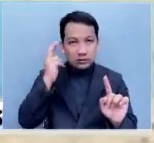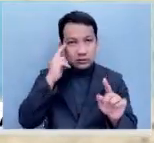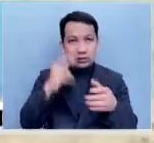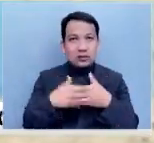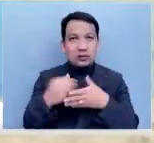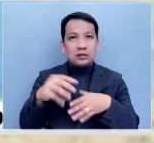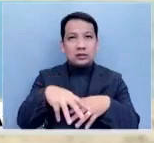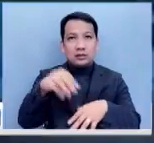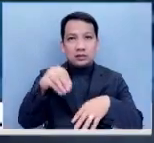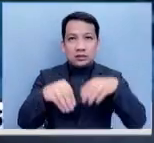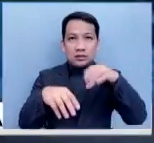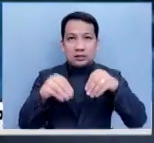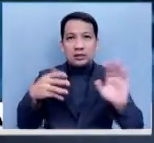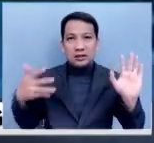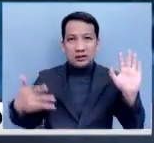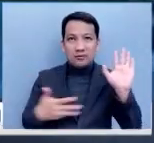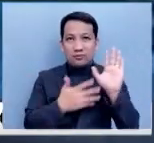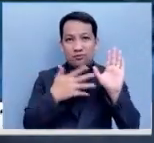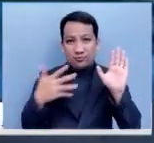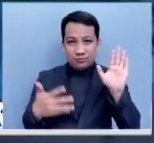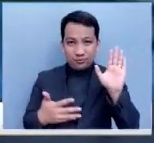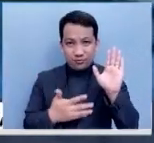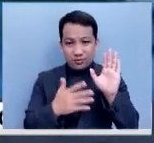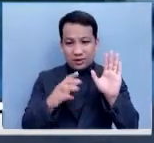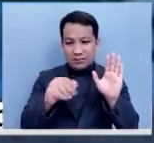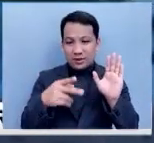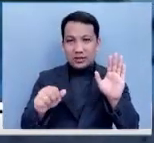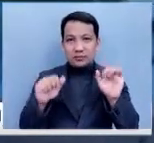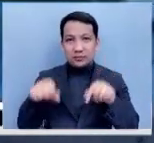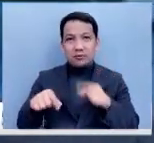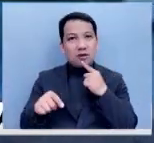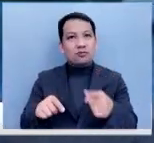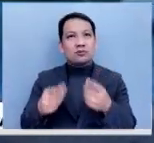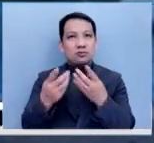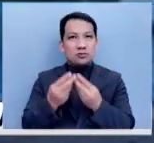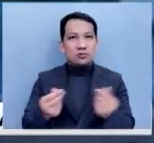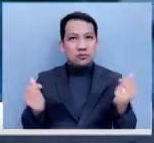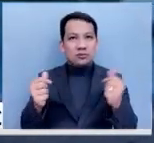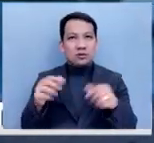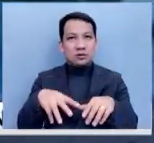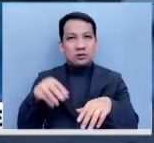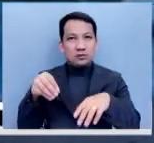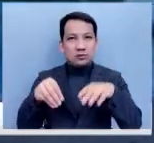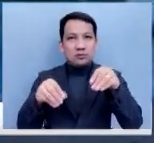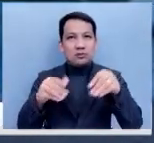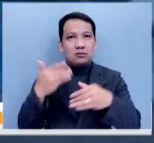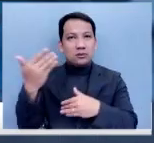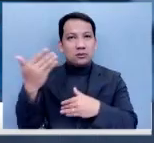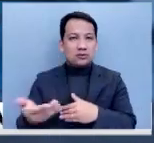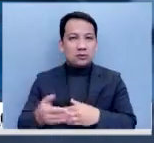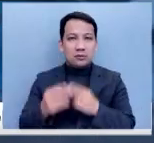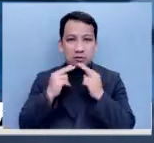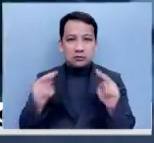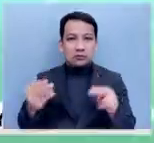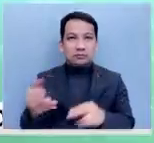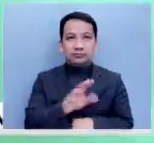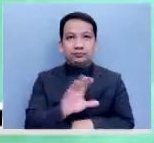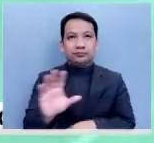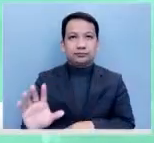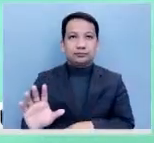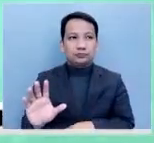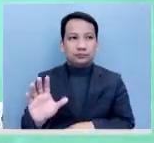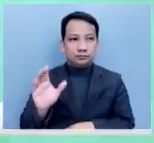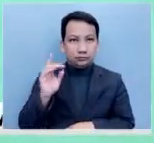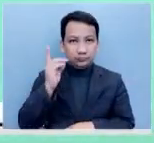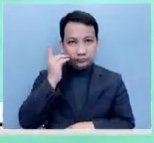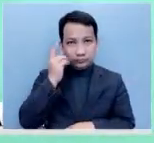dikya ang hanging habagat. Sinisiguro naman ng mga taga rito na mawawala rin ang mga dikya kalaunan. Nagbabalita mula sa frontline, Gerard